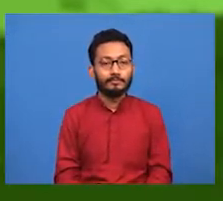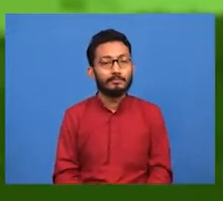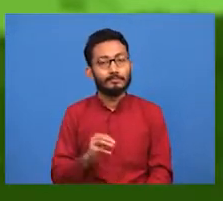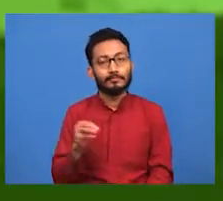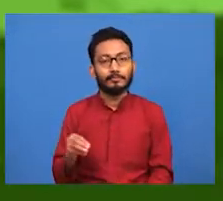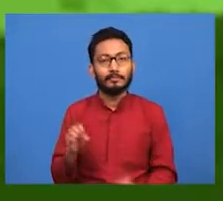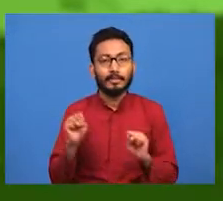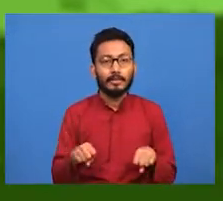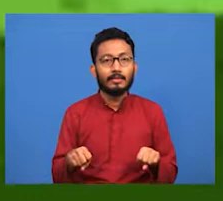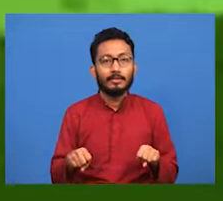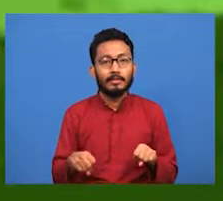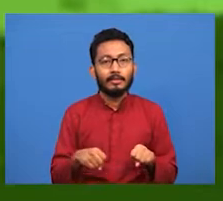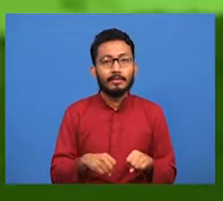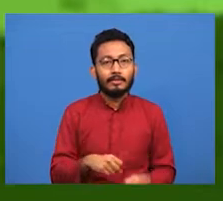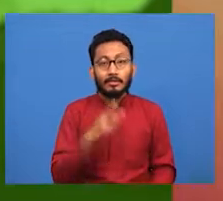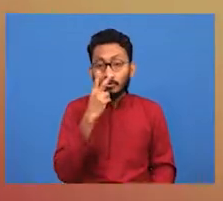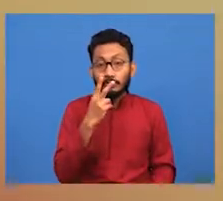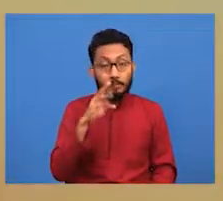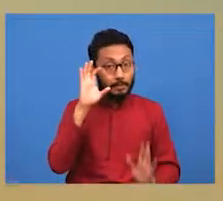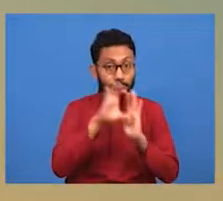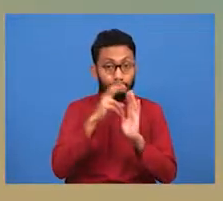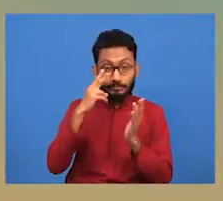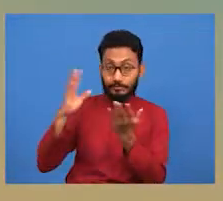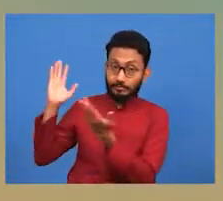Murid-murid boleh meneliti 3 gambar yang diberi.